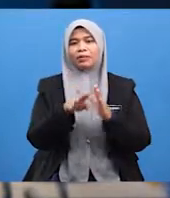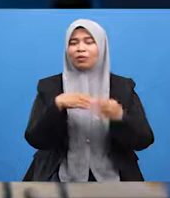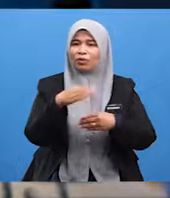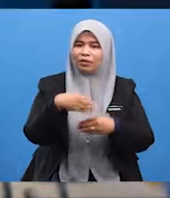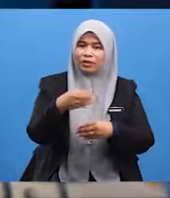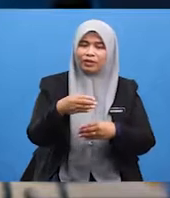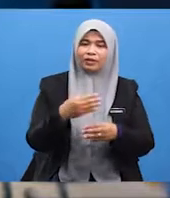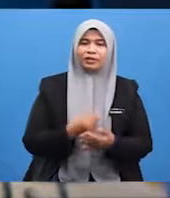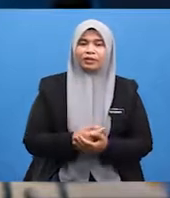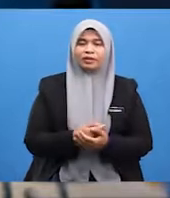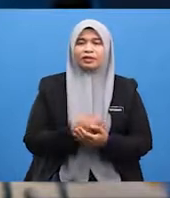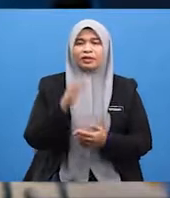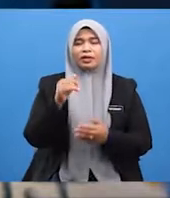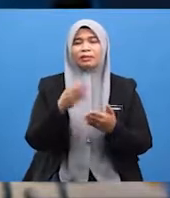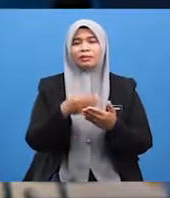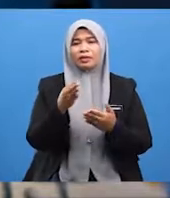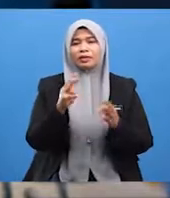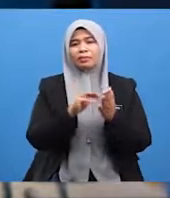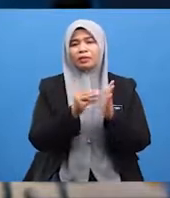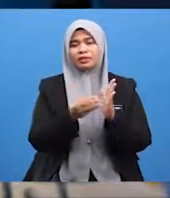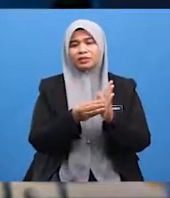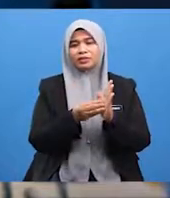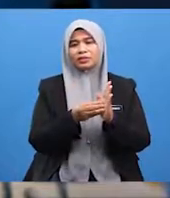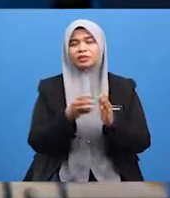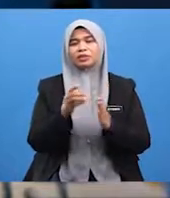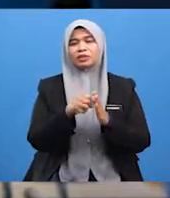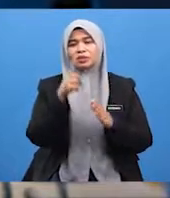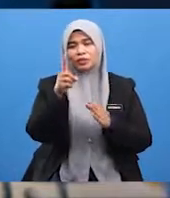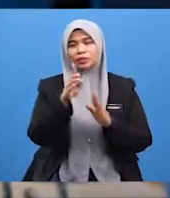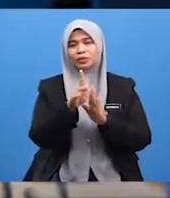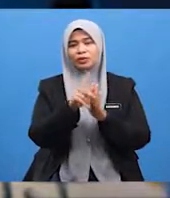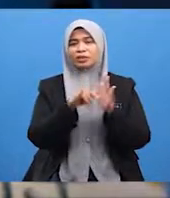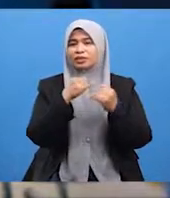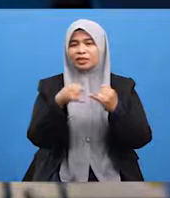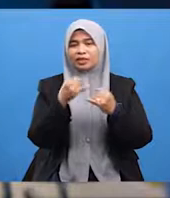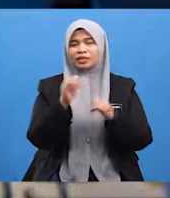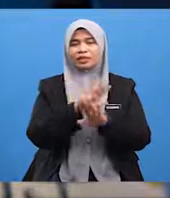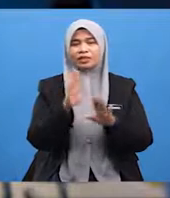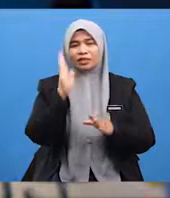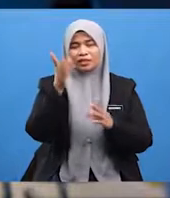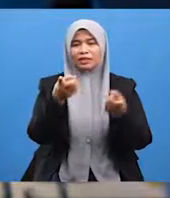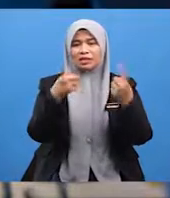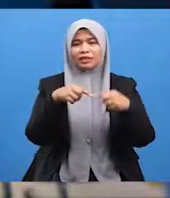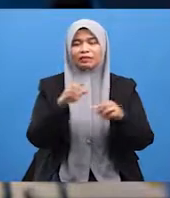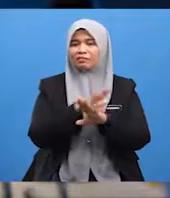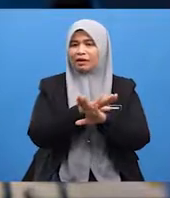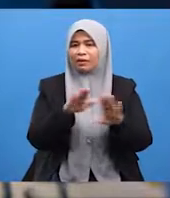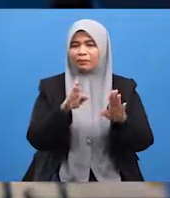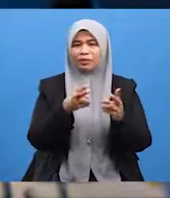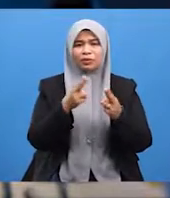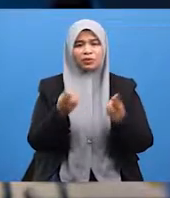melayang. Yang memberi maksud, sesuatu kejayaan tidak akan datang tanpa